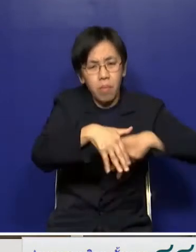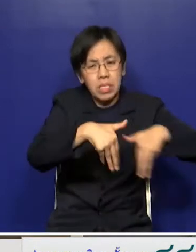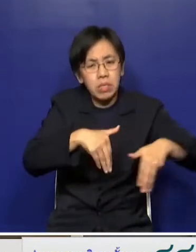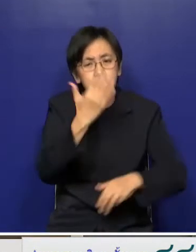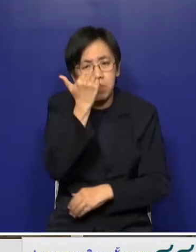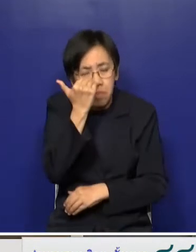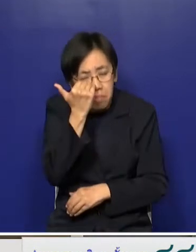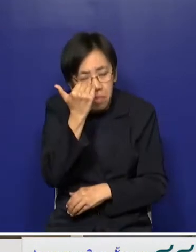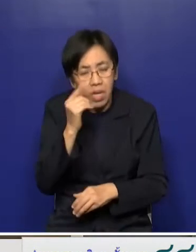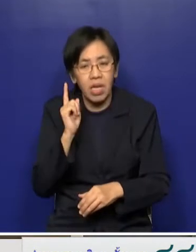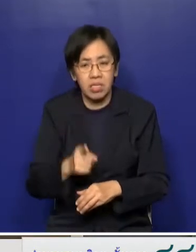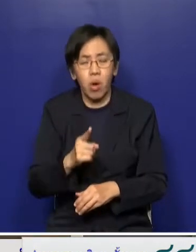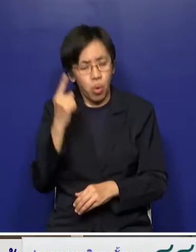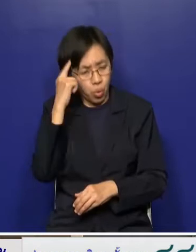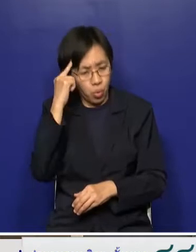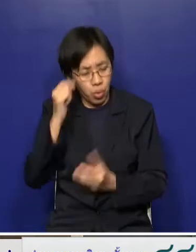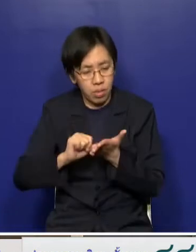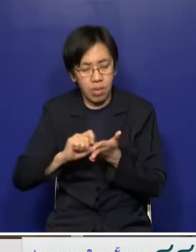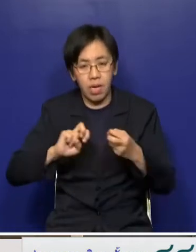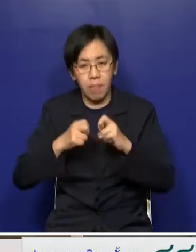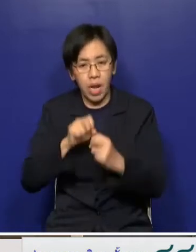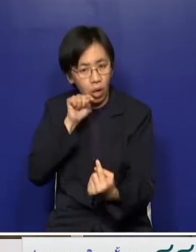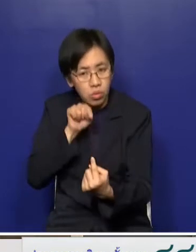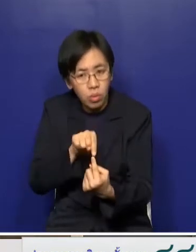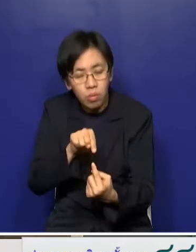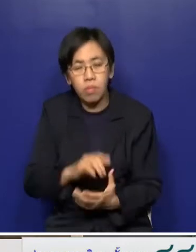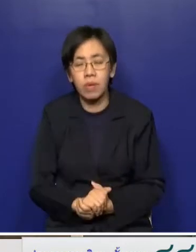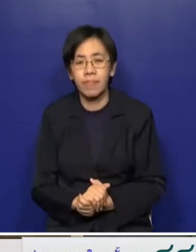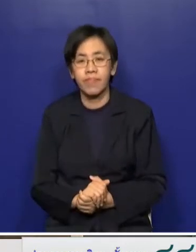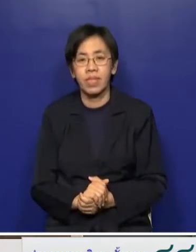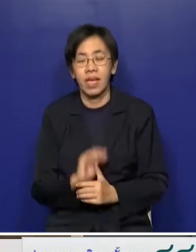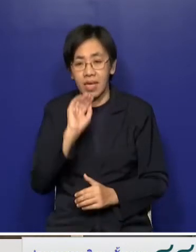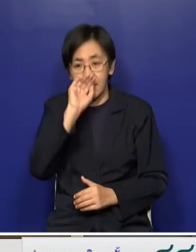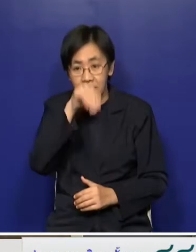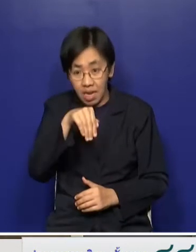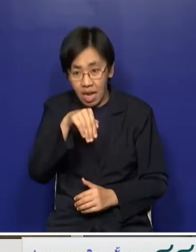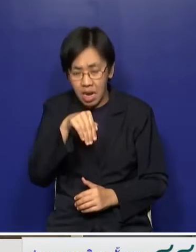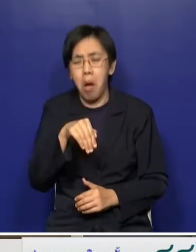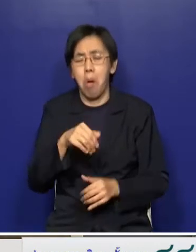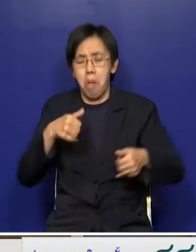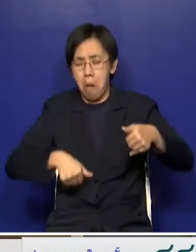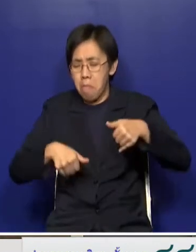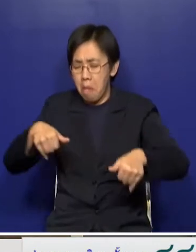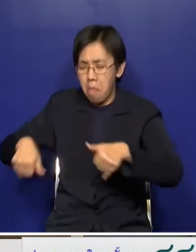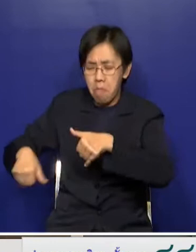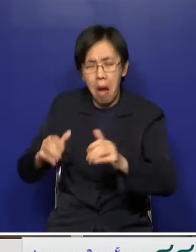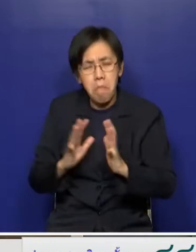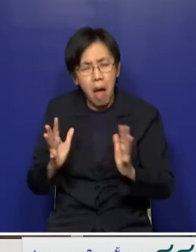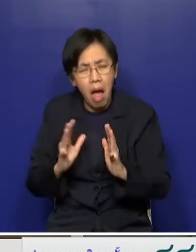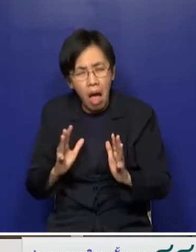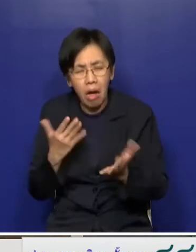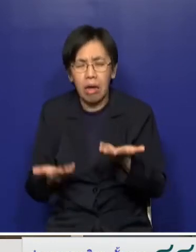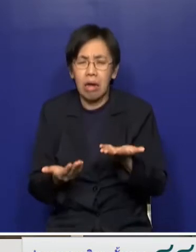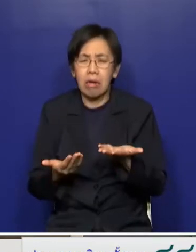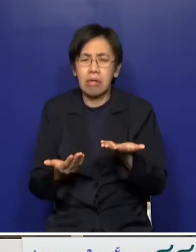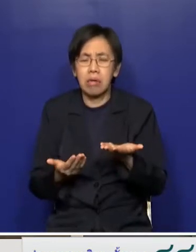ให้ถูกในป่าหรือว่าในเขตรักษาพันธุ์สัตว์ป่ามีจำนวนช้างที่หนาแน่นเกินไปหรือว่าอาหารไม่เ